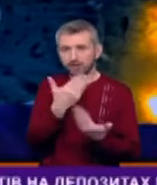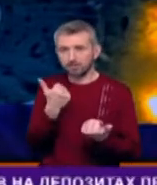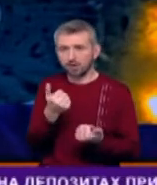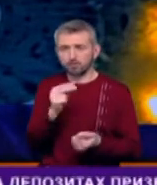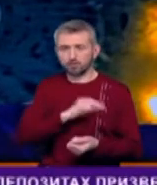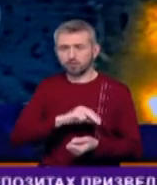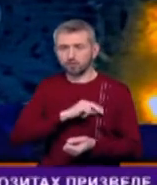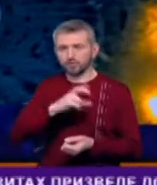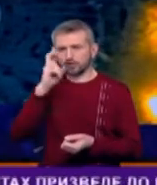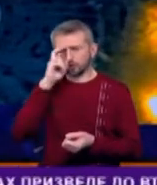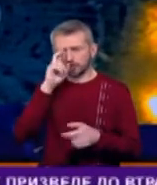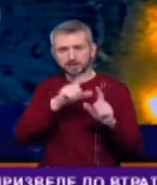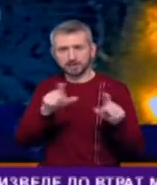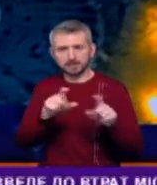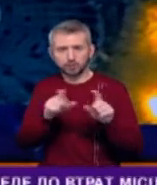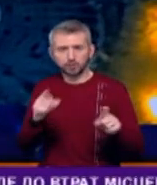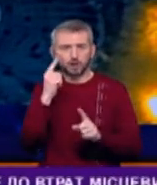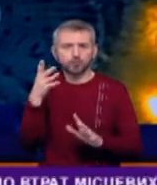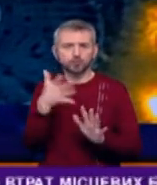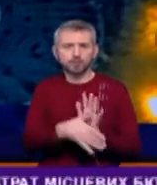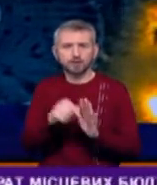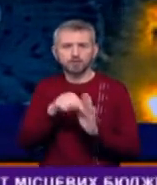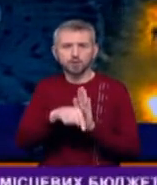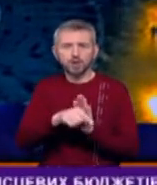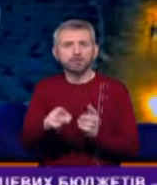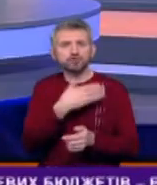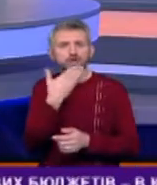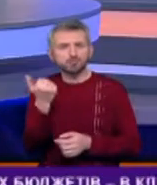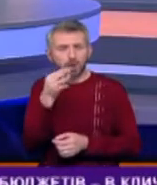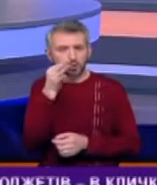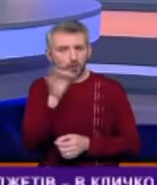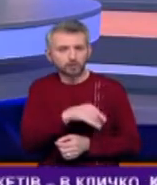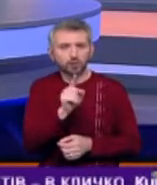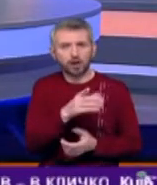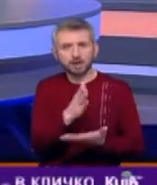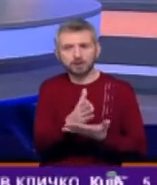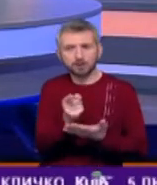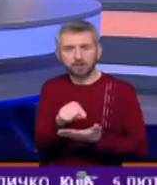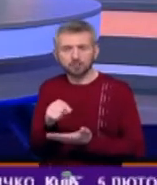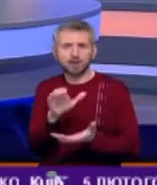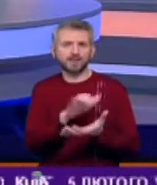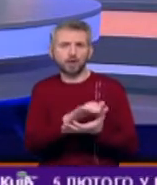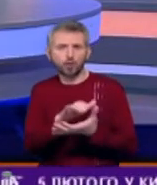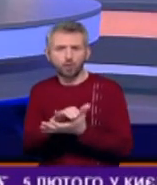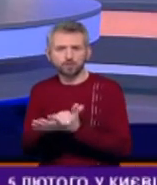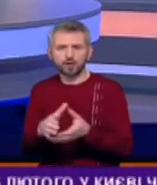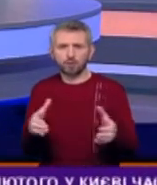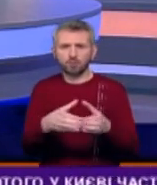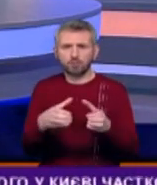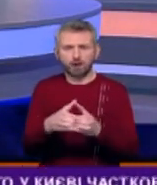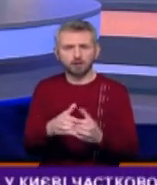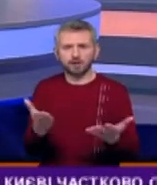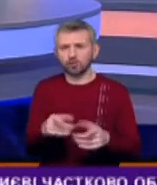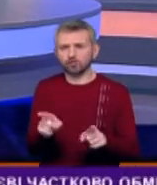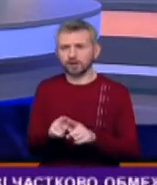роботи в державницьких інститутах, розуміння моделі ці, чи немає досвіду, але є там знайомства, там команда, чи